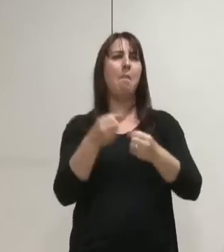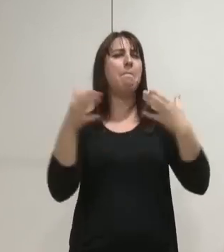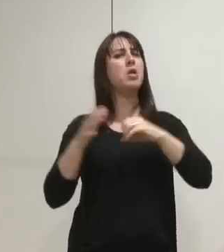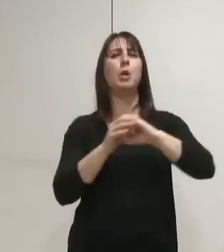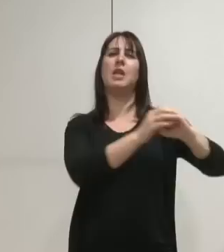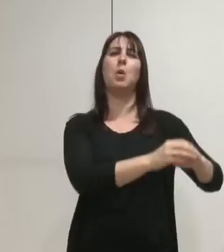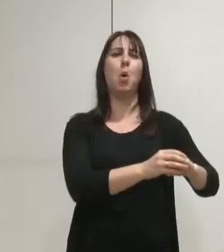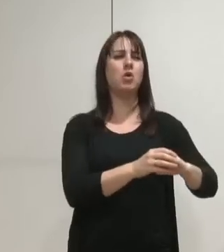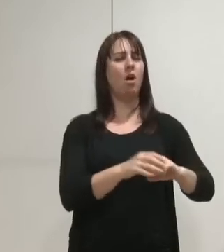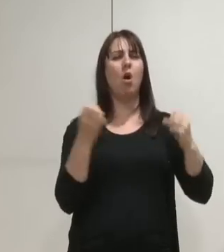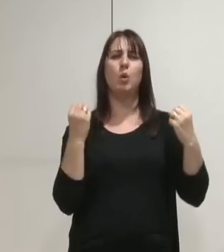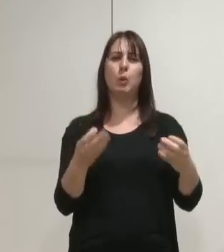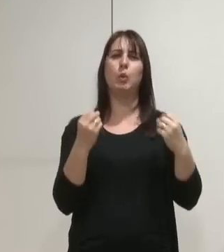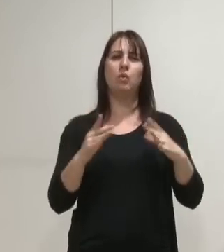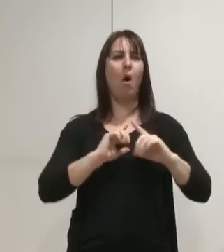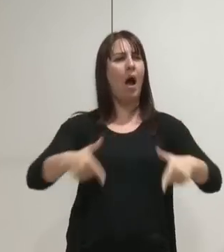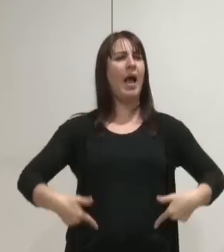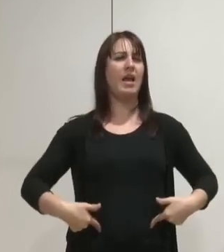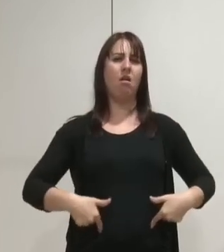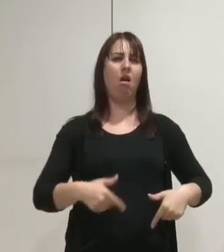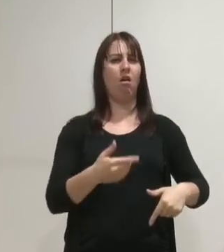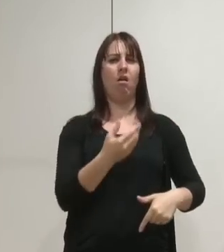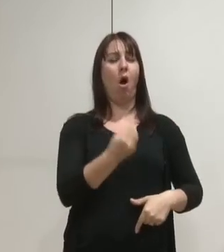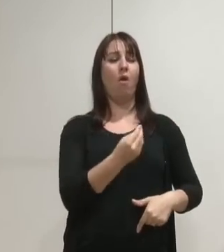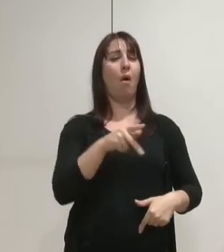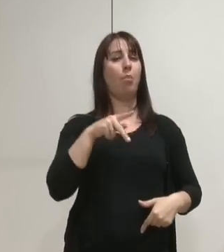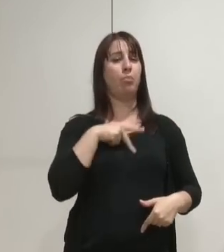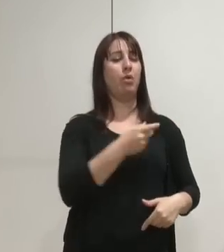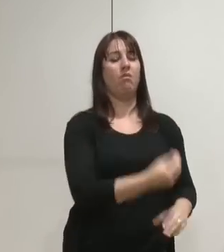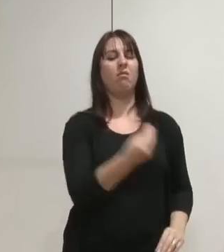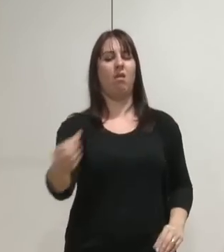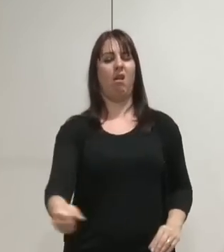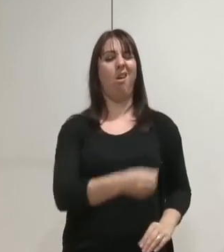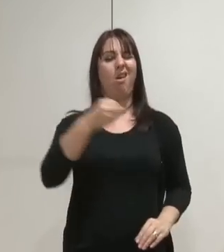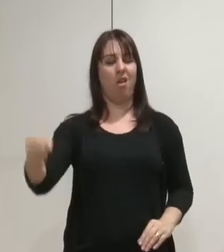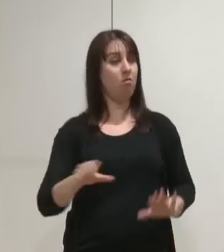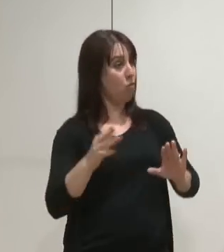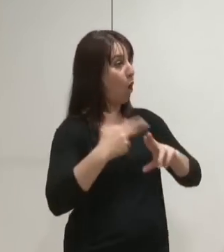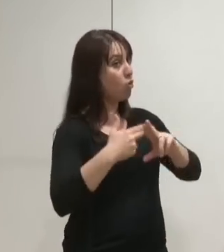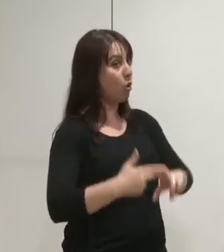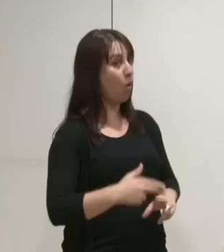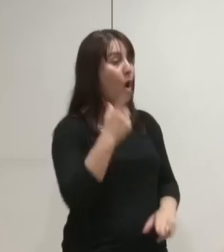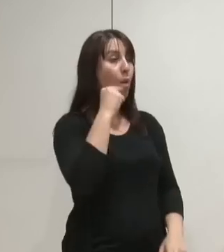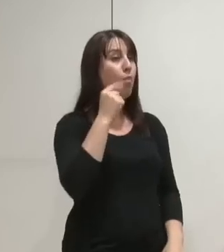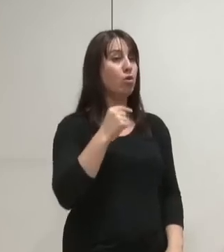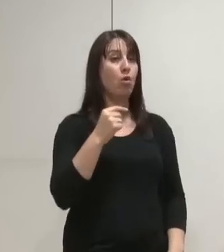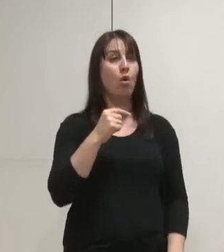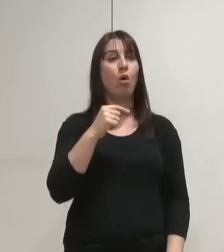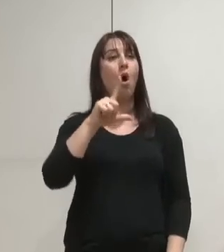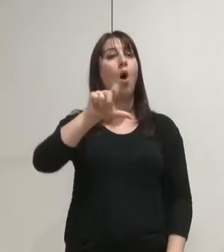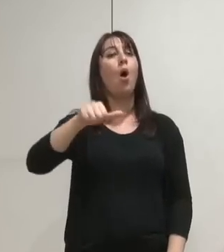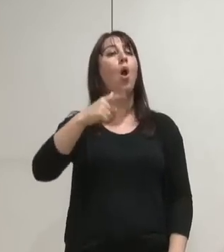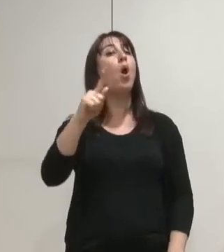gauche placent régulièrement leurs enfants dans le privé va y avoir souvent une explication j'ai des noms j'ai des noms Monsieur Jacques Lang par